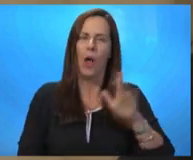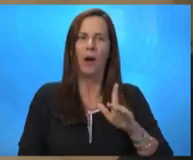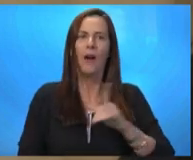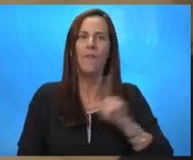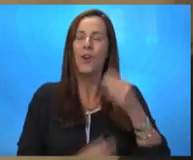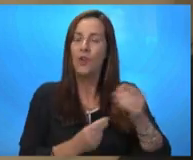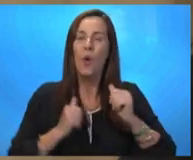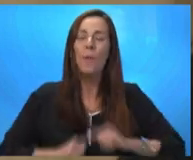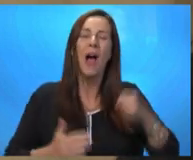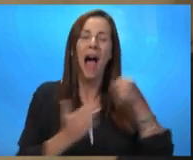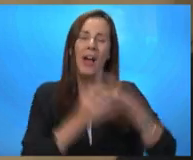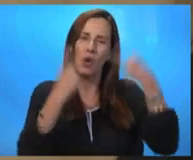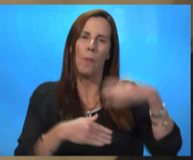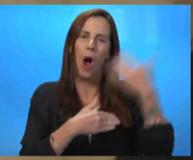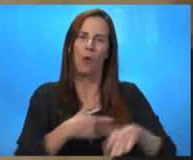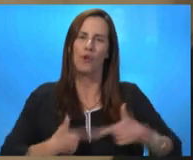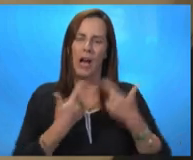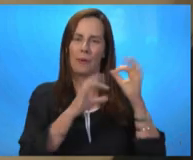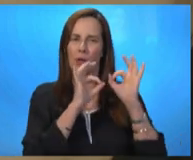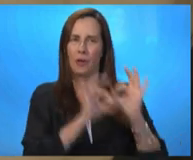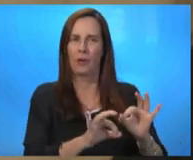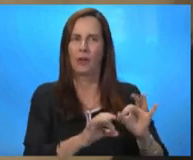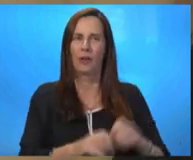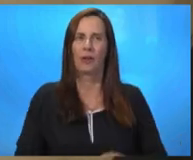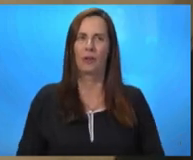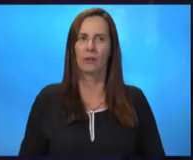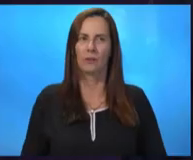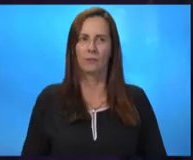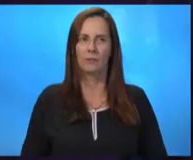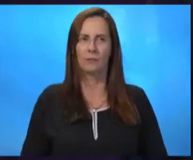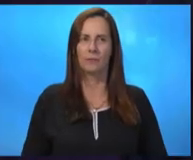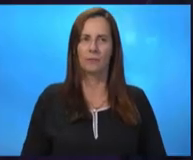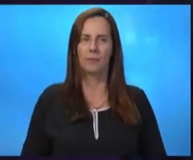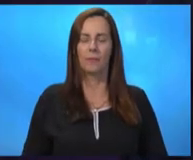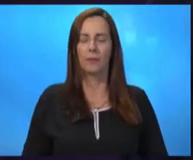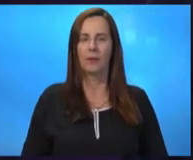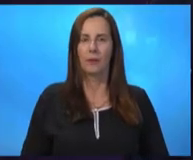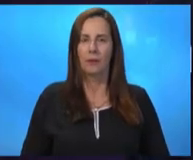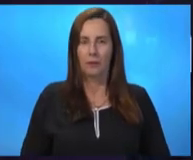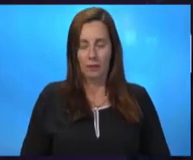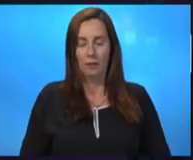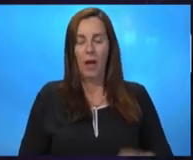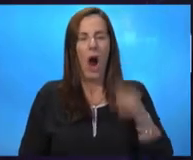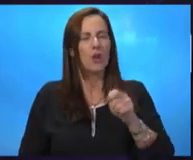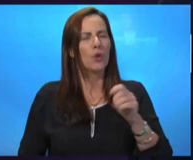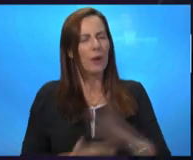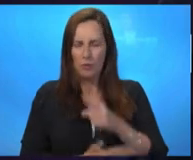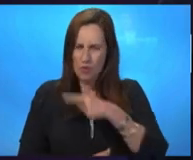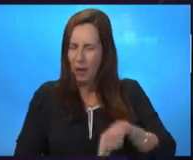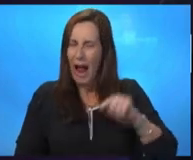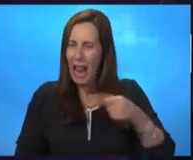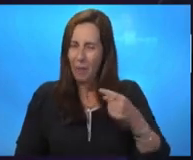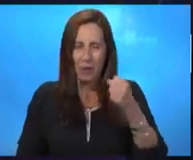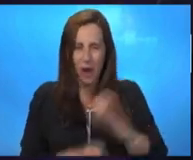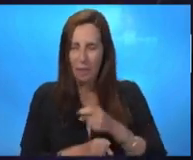לו מנוח עד יומו האחרון. כן, השופטים קבעו פה אחד שלמרות שהמעשה